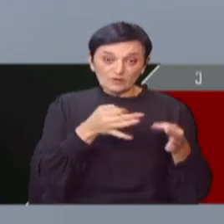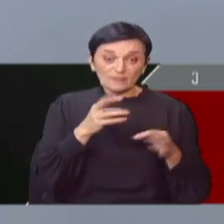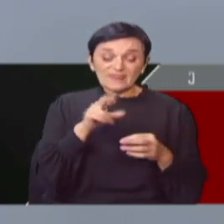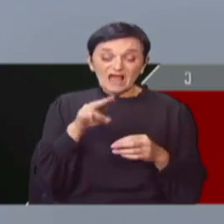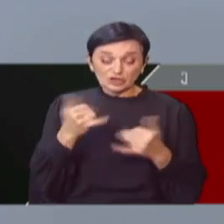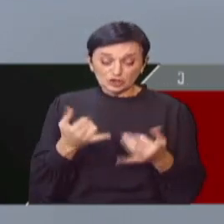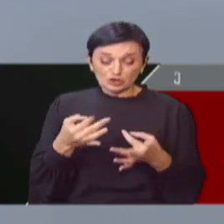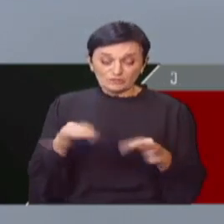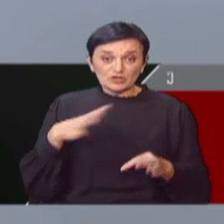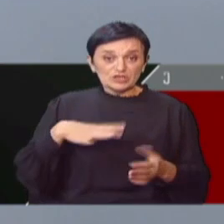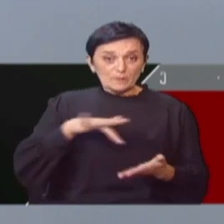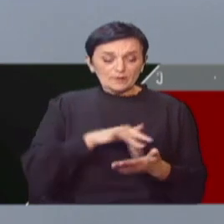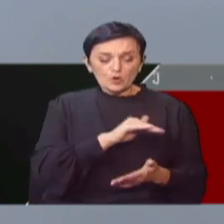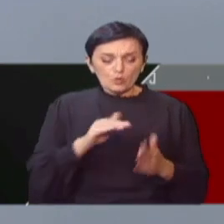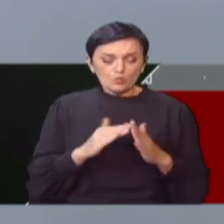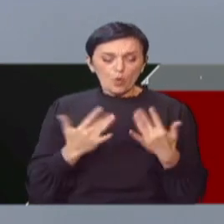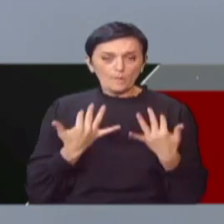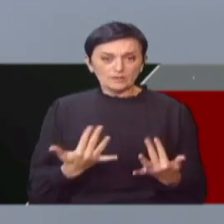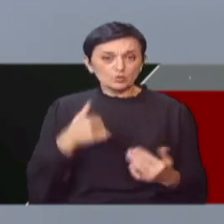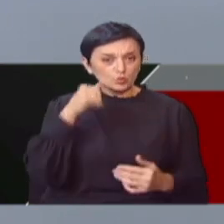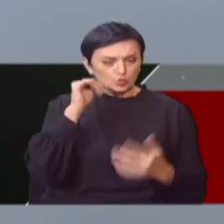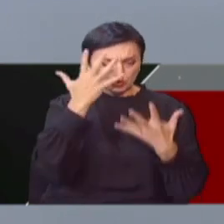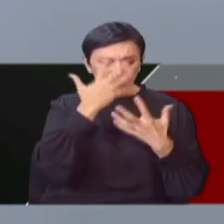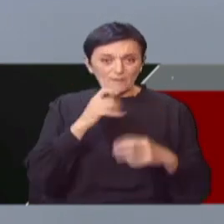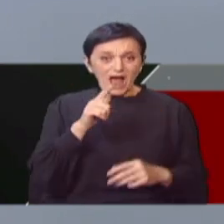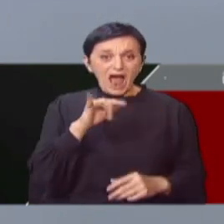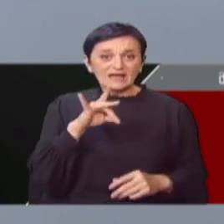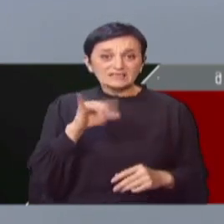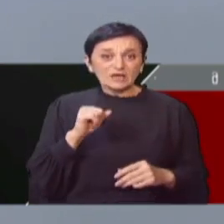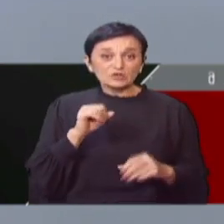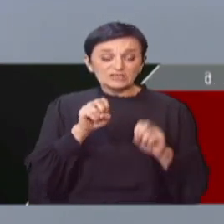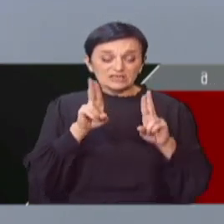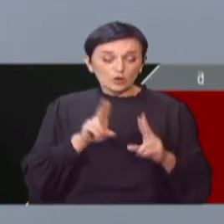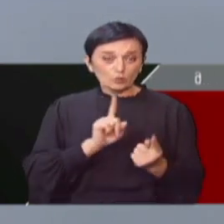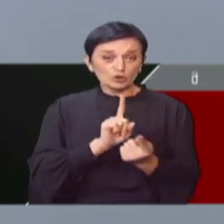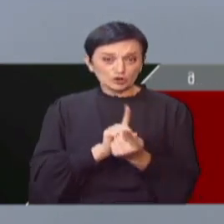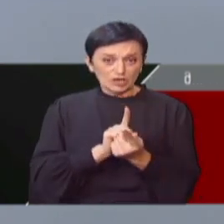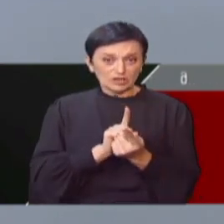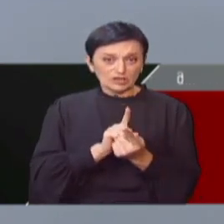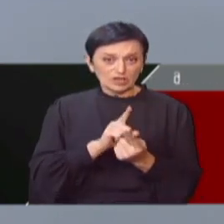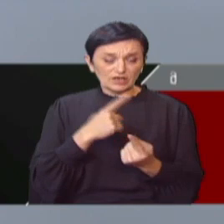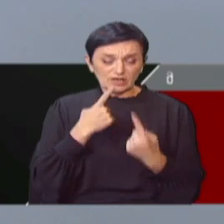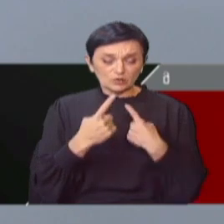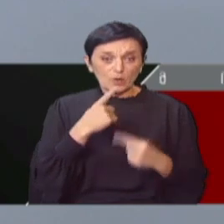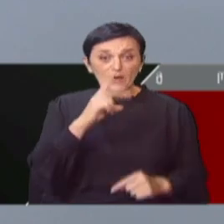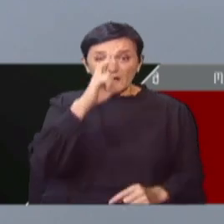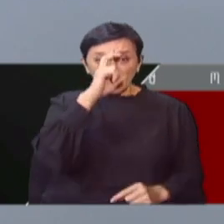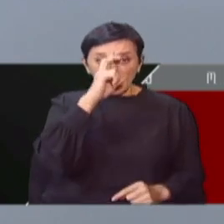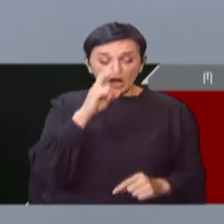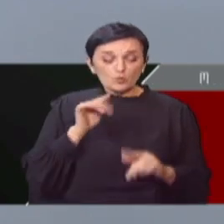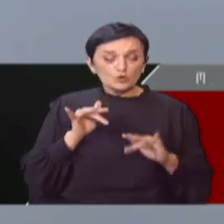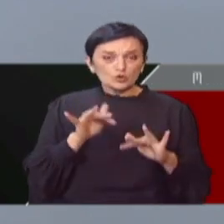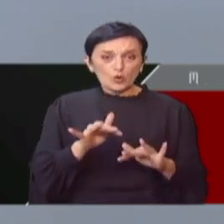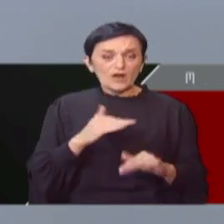ba oficial urit pelisis tawari motxona rats gushin gamit ergneci gamartul sagange bo shekhodrazets da gane თუმცა ხელისუფლების